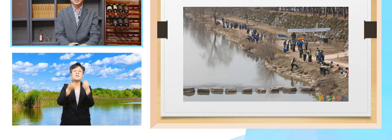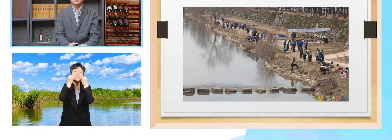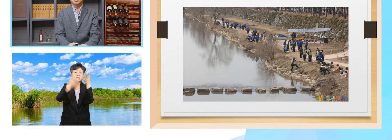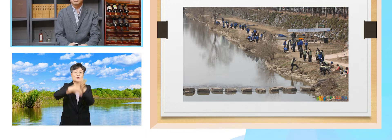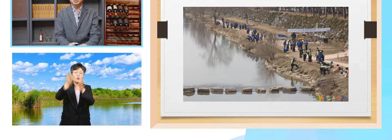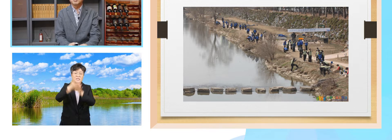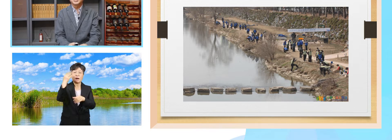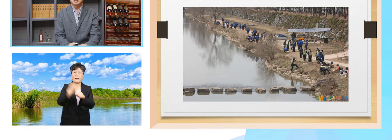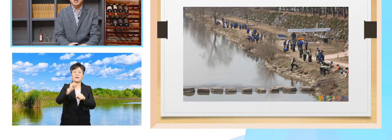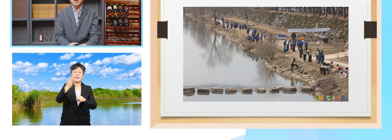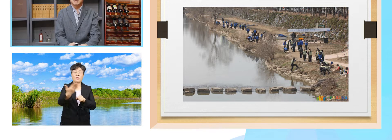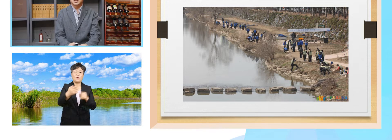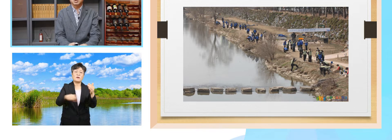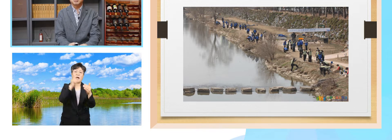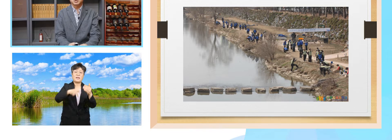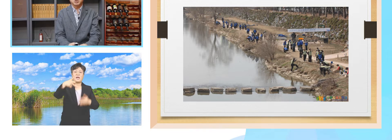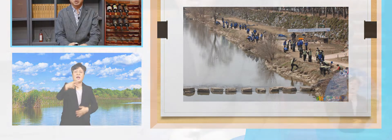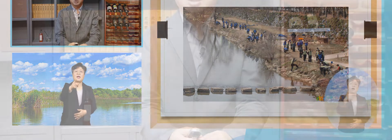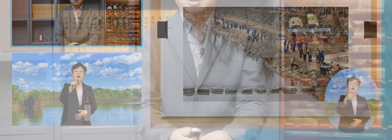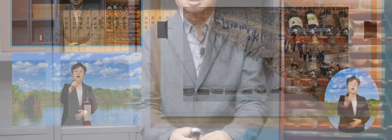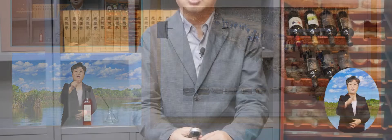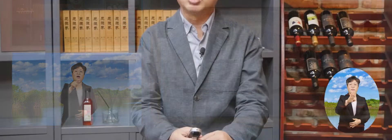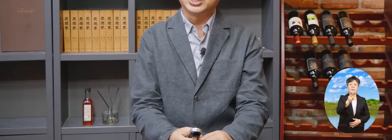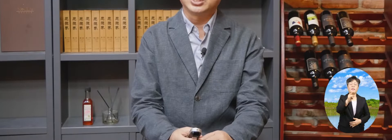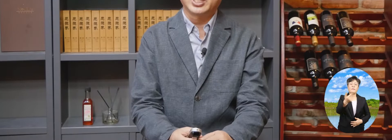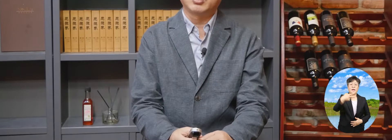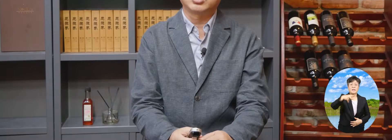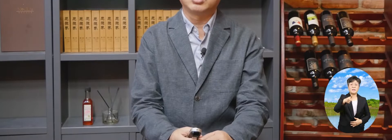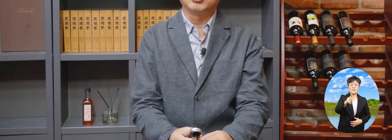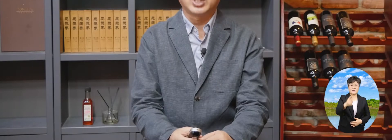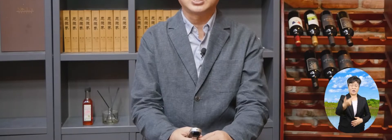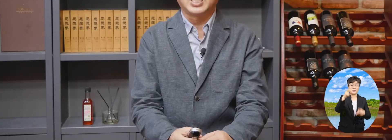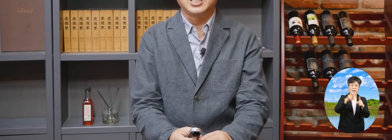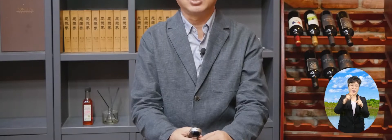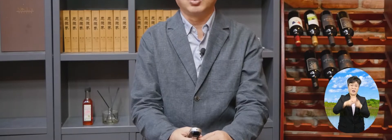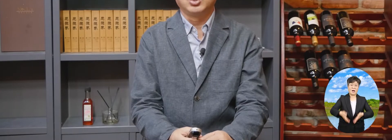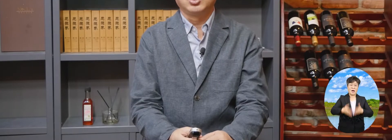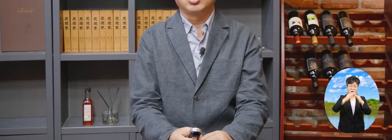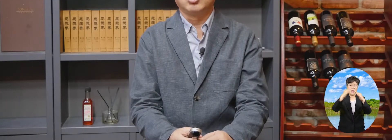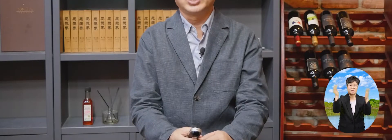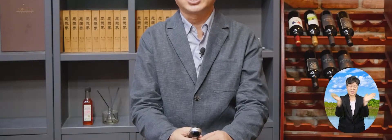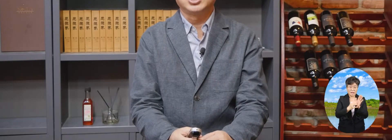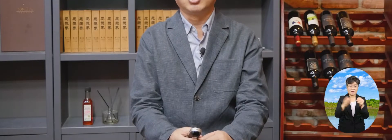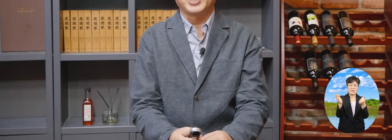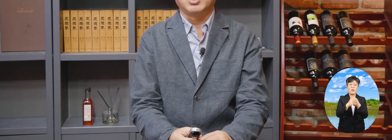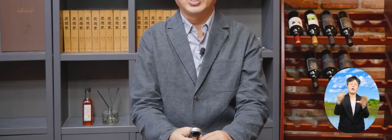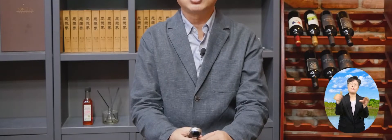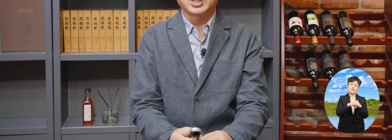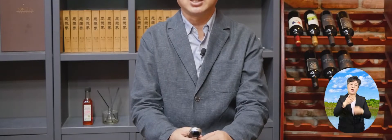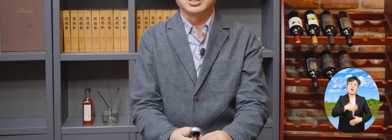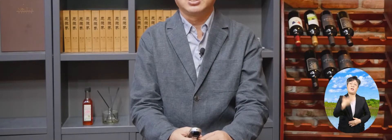신도시 안에 수원 컨벤션 센터가 만들어지면서 우리의 어떤 문화를 알리고 또 우리의